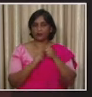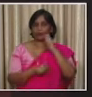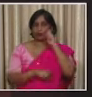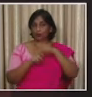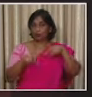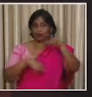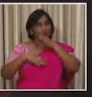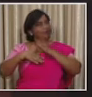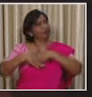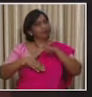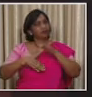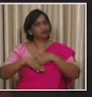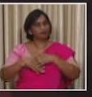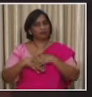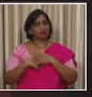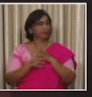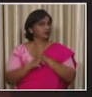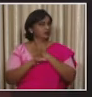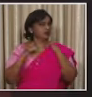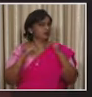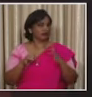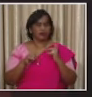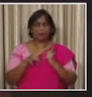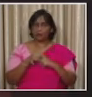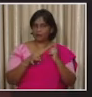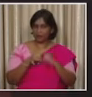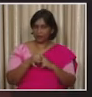ජනතාව මුහුණ දෙන බරපතල ප්‍රශ්නයකට